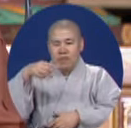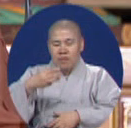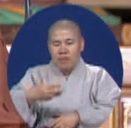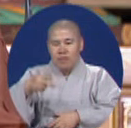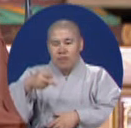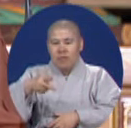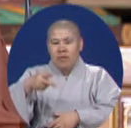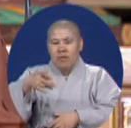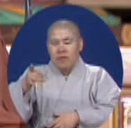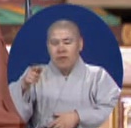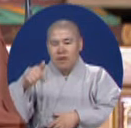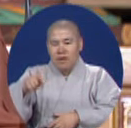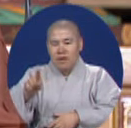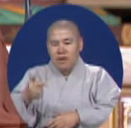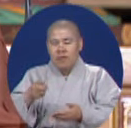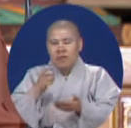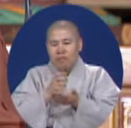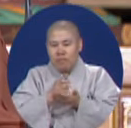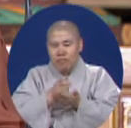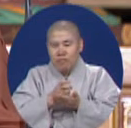세관법에서 출세관법으로,